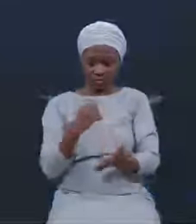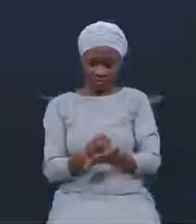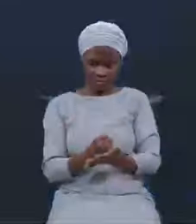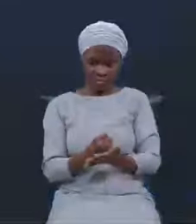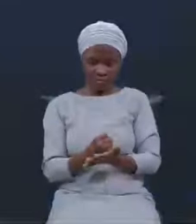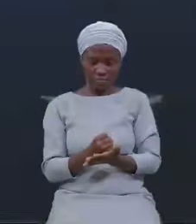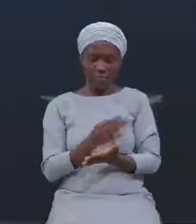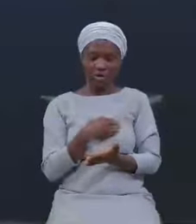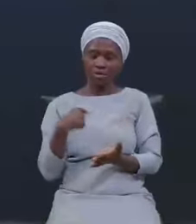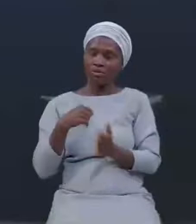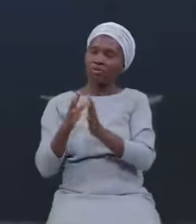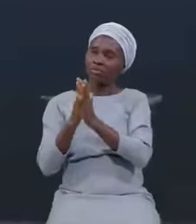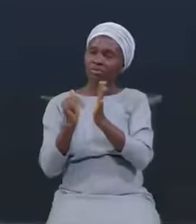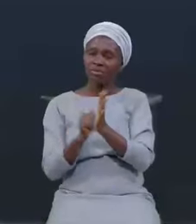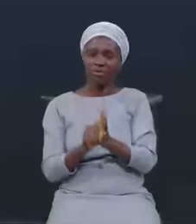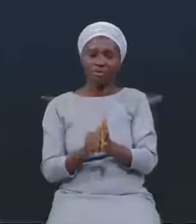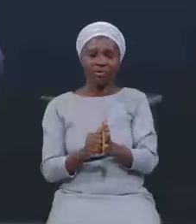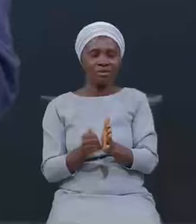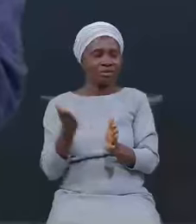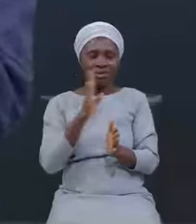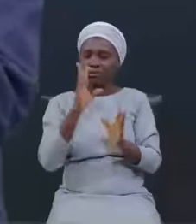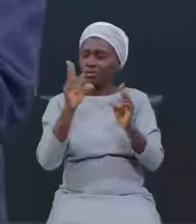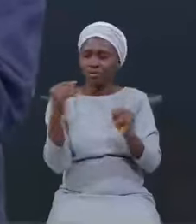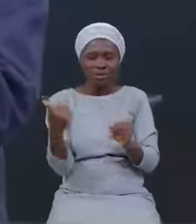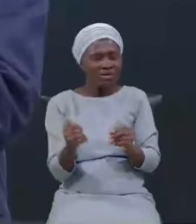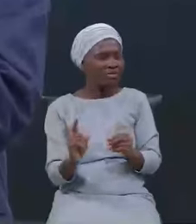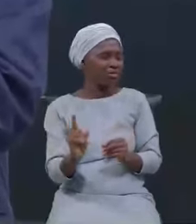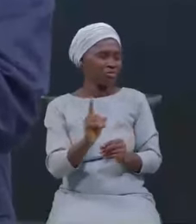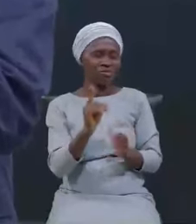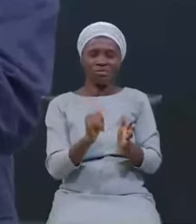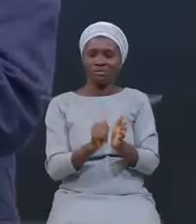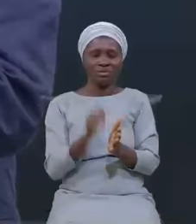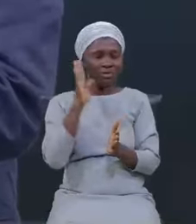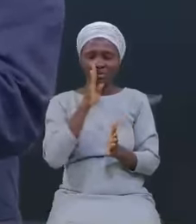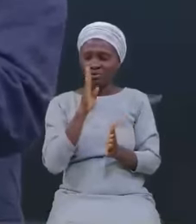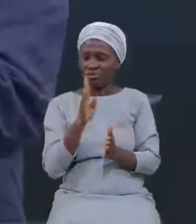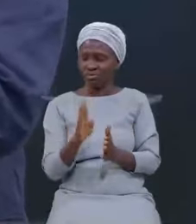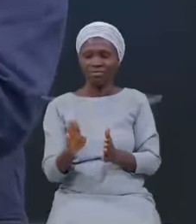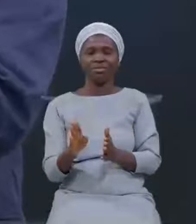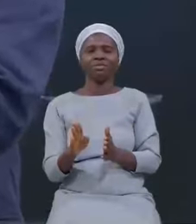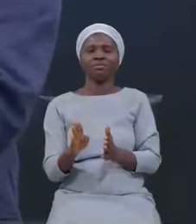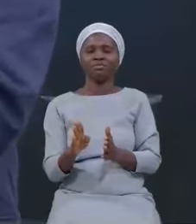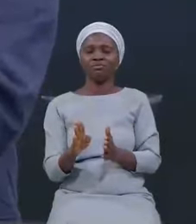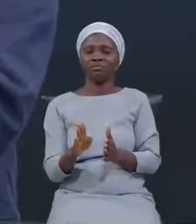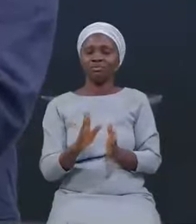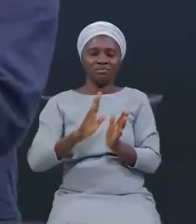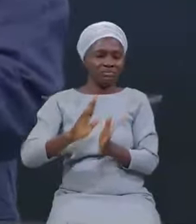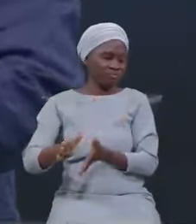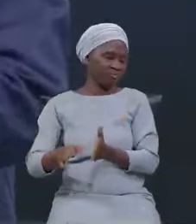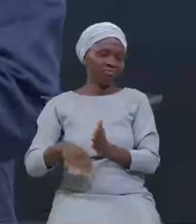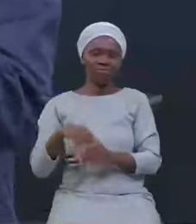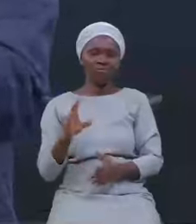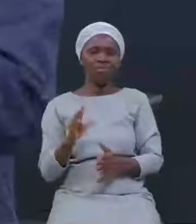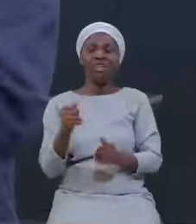pas d'exception. Tout cœur sera transformé. Les vies seront changées. Les